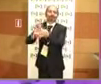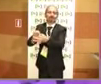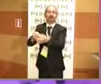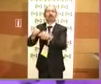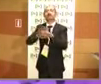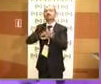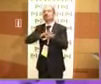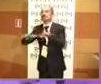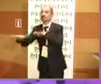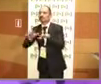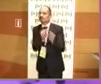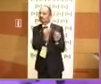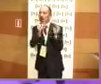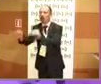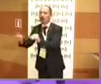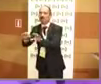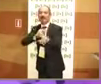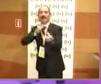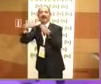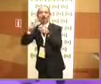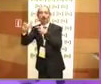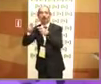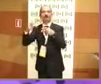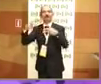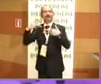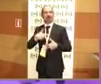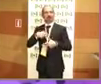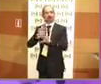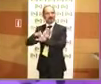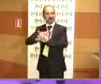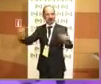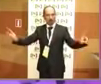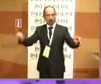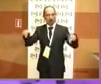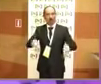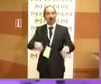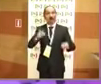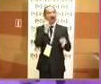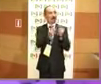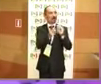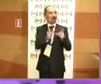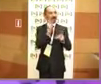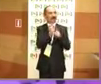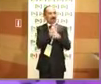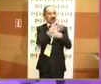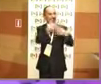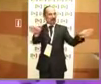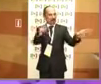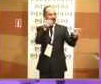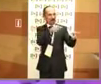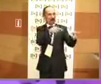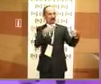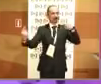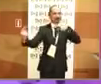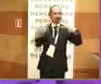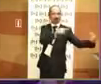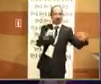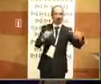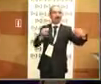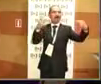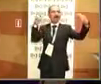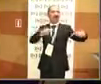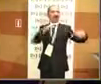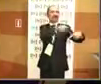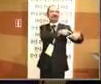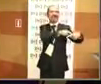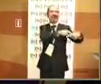i rapporti di forza della società. La politica è capire dove aprire contraddizioni